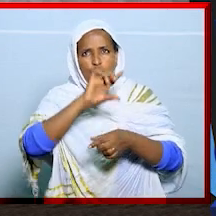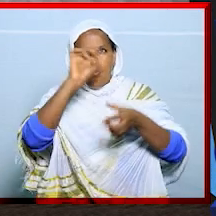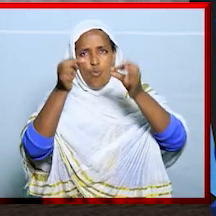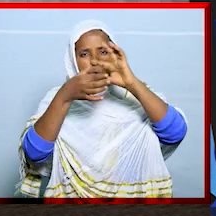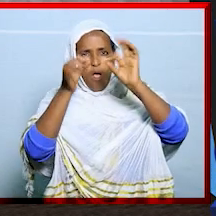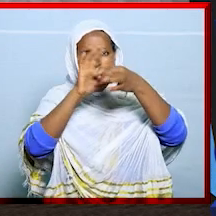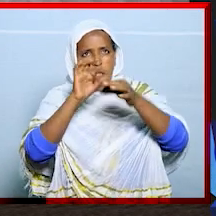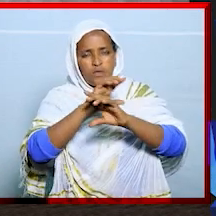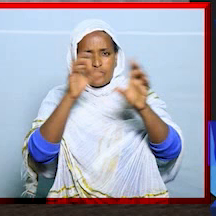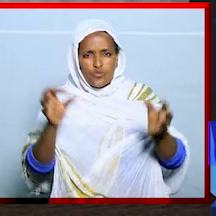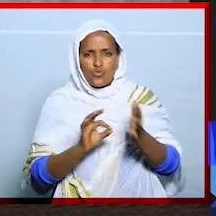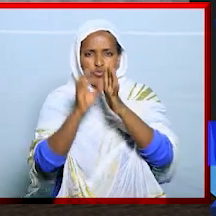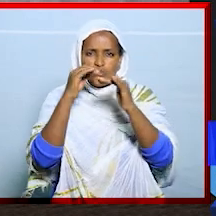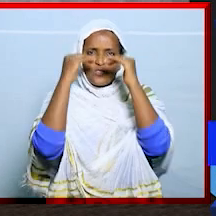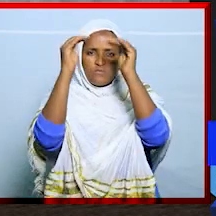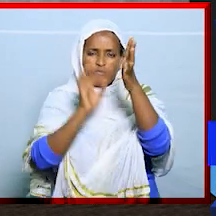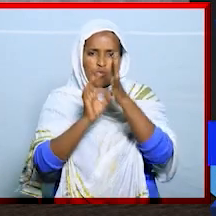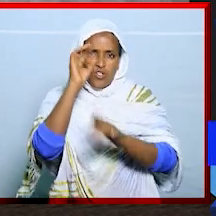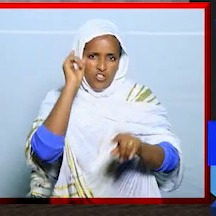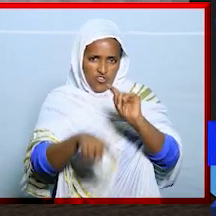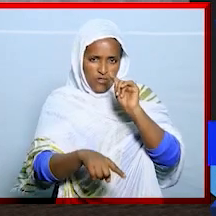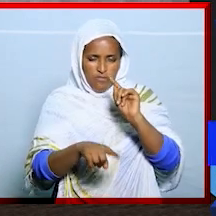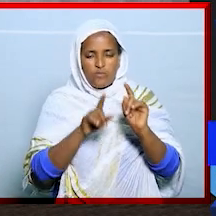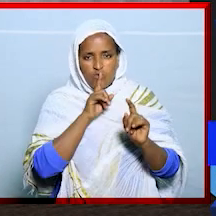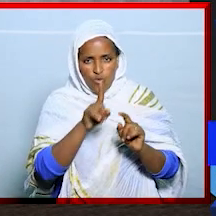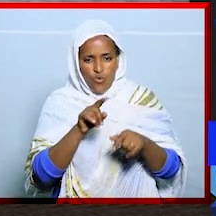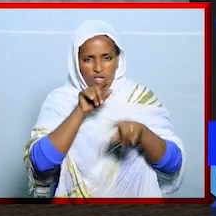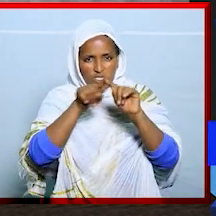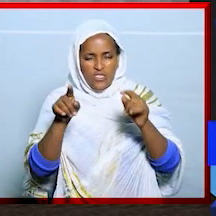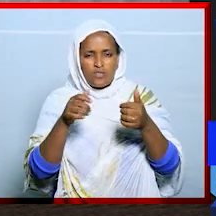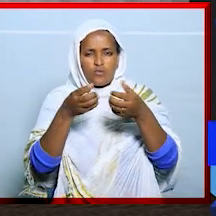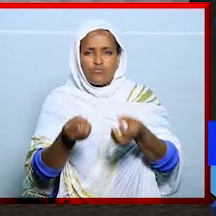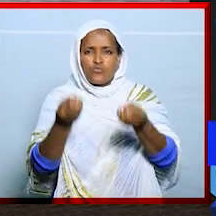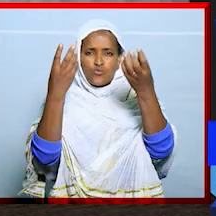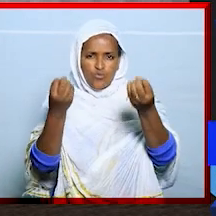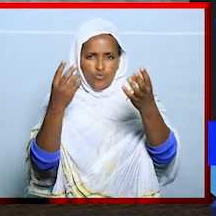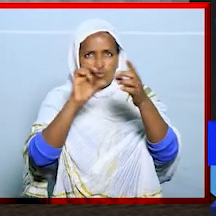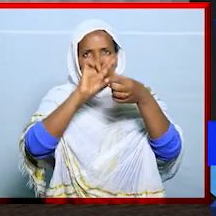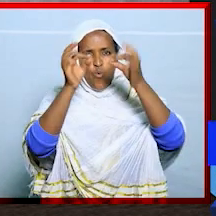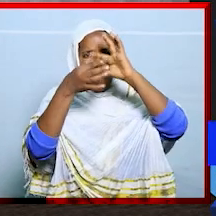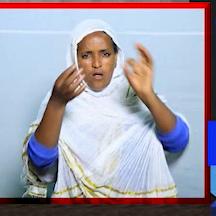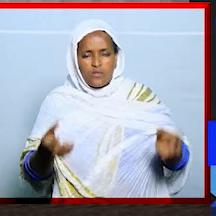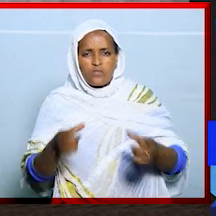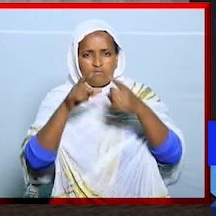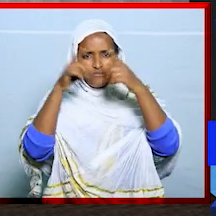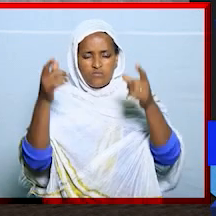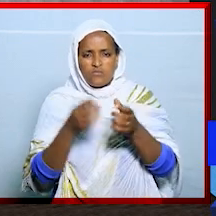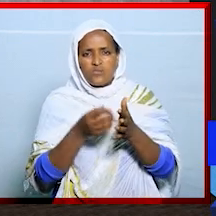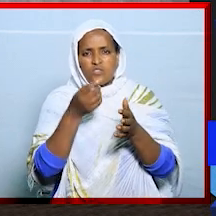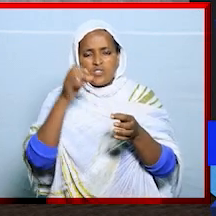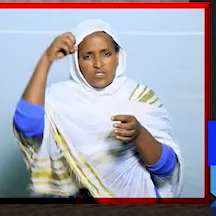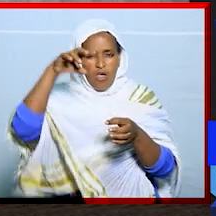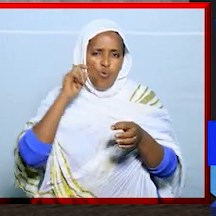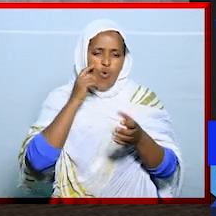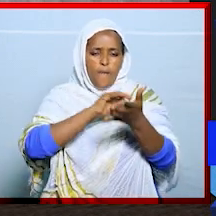ብዙ ከዋክብት ቁጥራቸው ይህን ያህል ተብሎ ሊታወቅ የማይችል ነው። እጅግ ብዙ ብዙ ብዙ ነው። እጅግ በጣም ግዙፋን ናቸው።